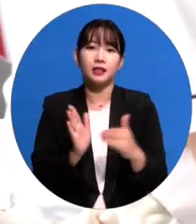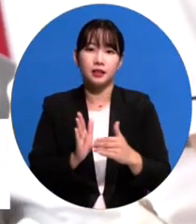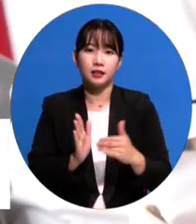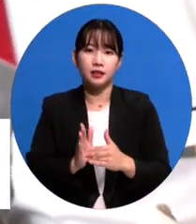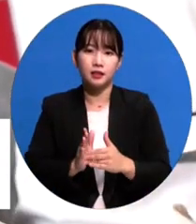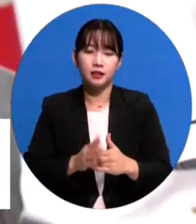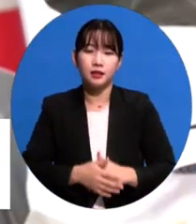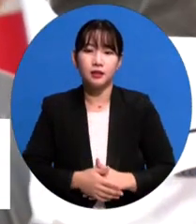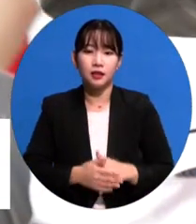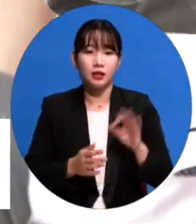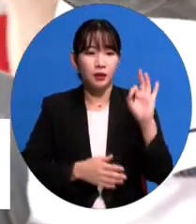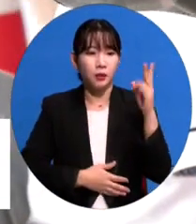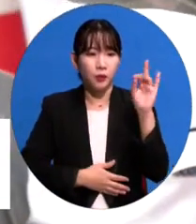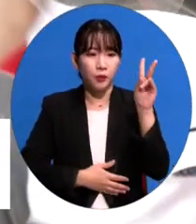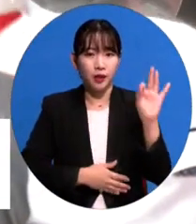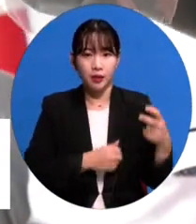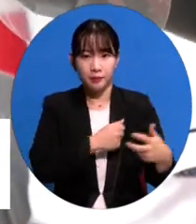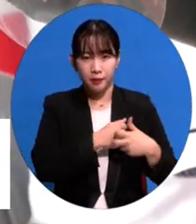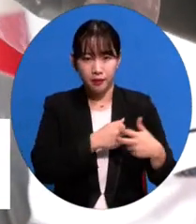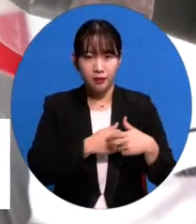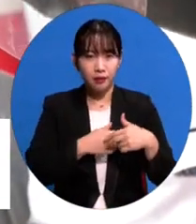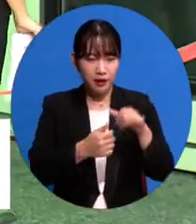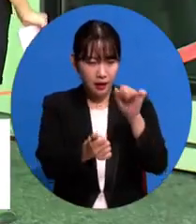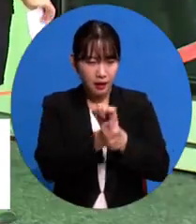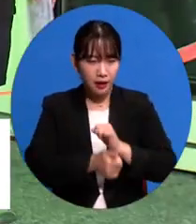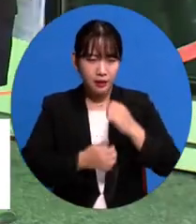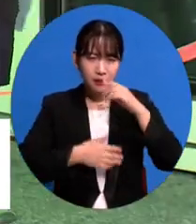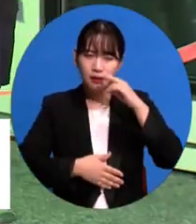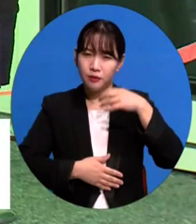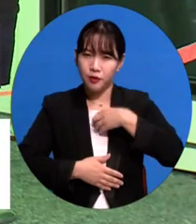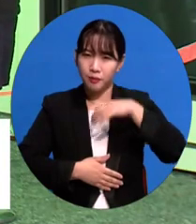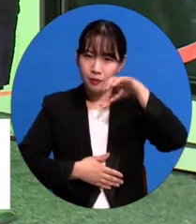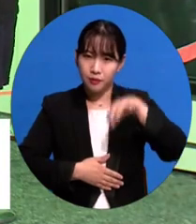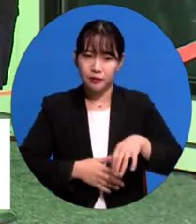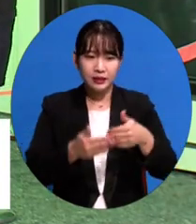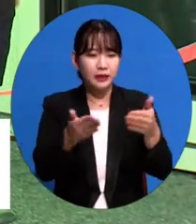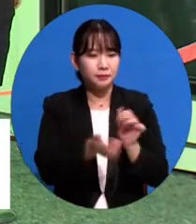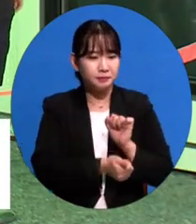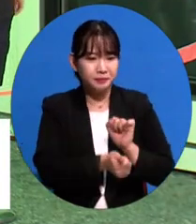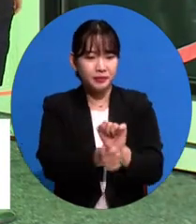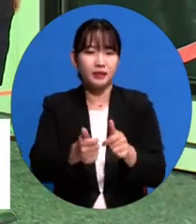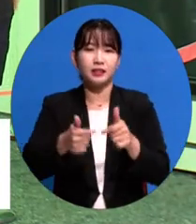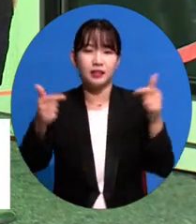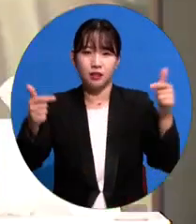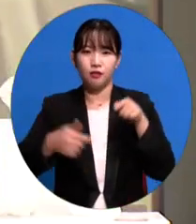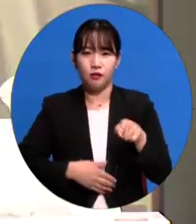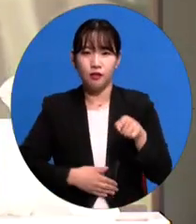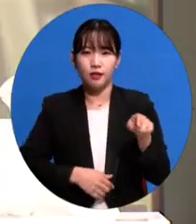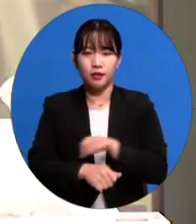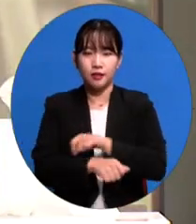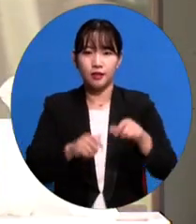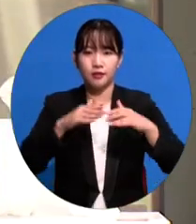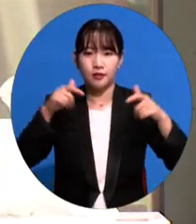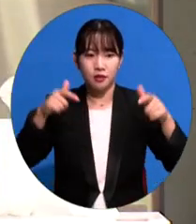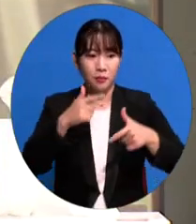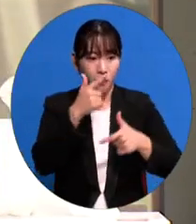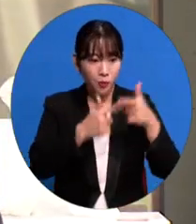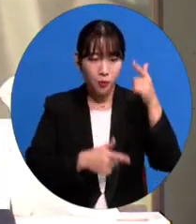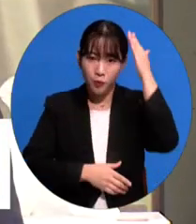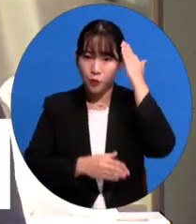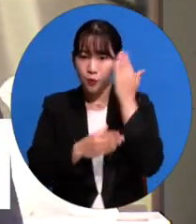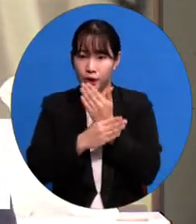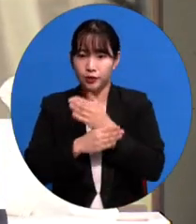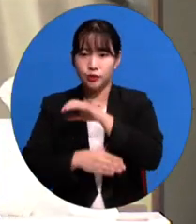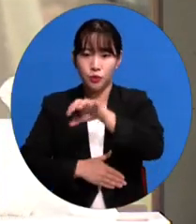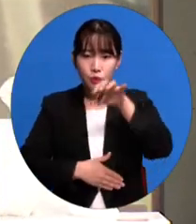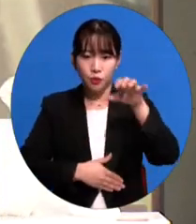받았는데 요양병원 등 감염 취약시설에서 집단 감염이 확산하고 있습니다. 특히 전남은 목포와 화순을